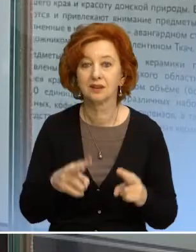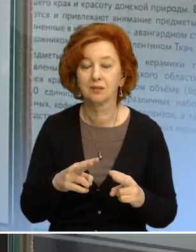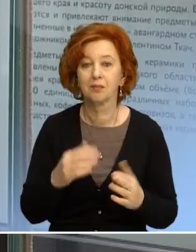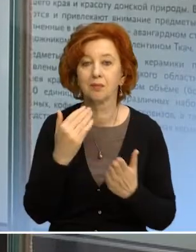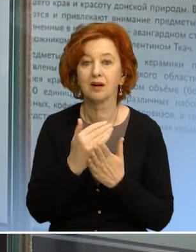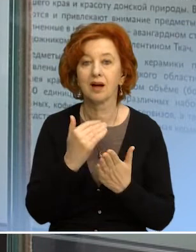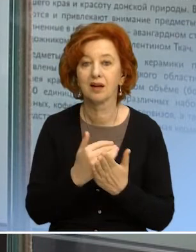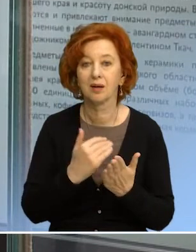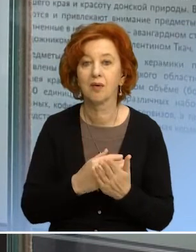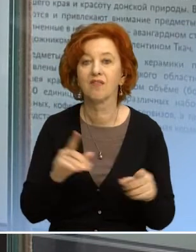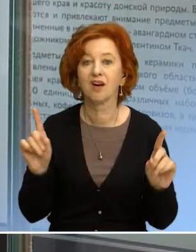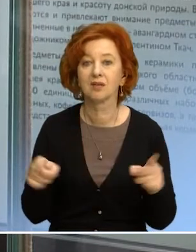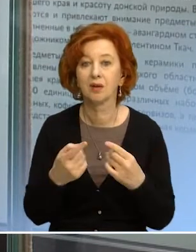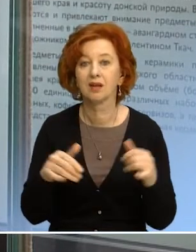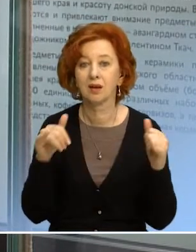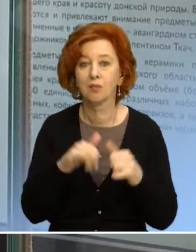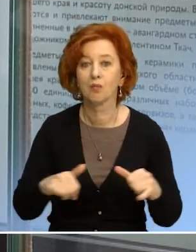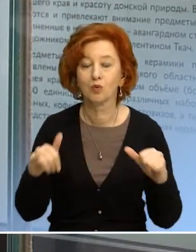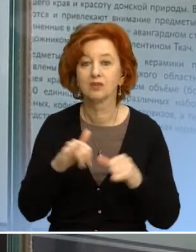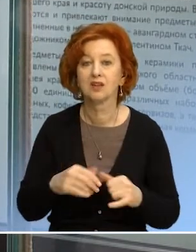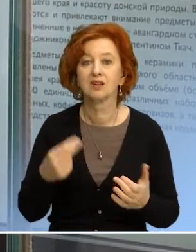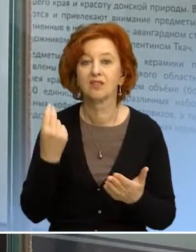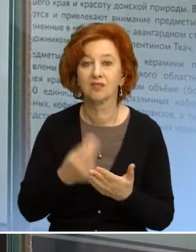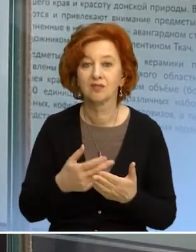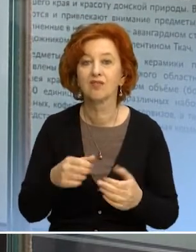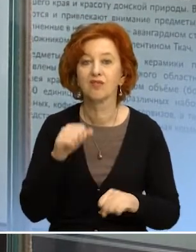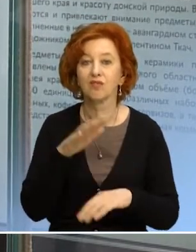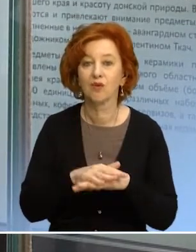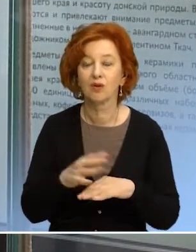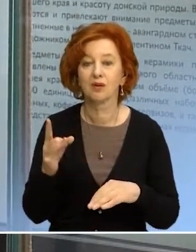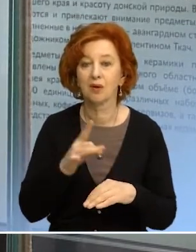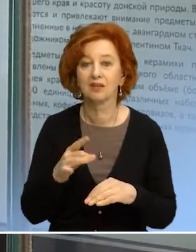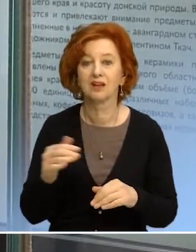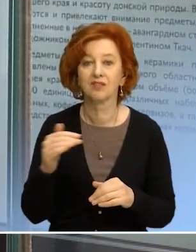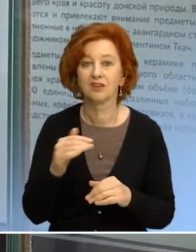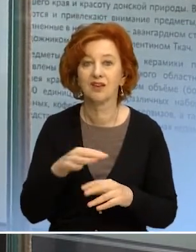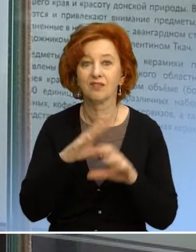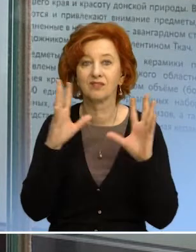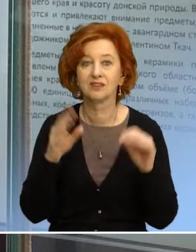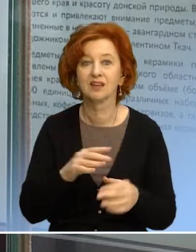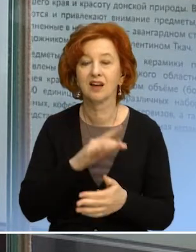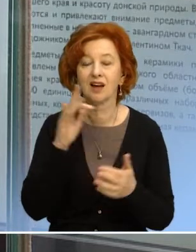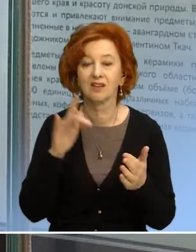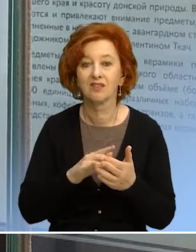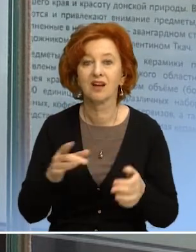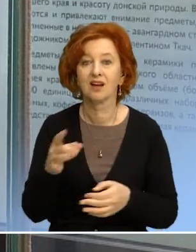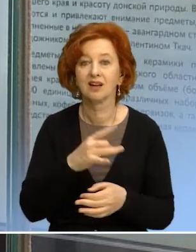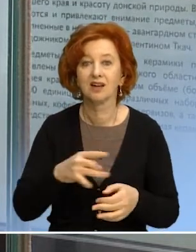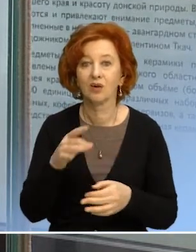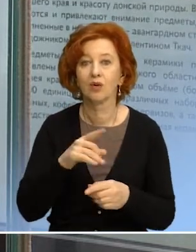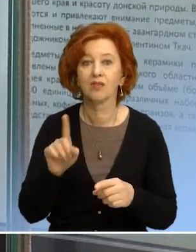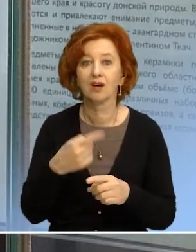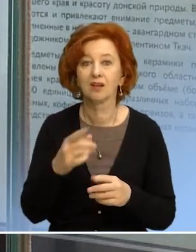специальная программа восполнения музейных фондов Российской Федерации тех городов и